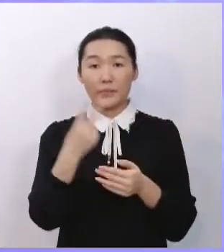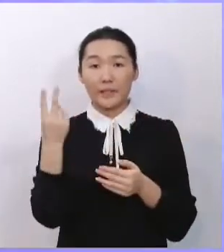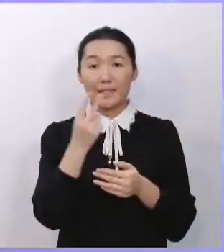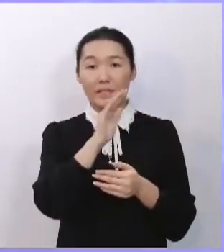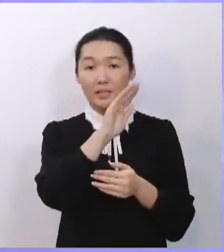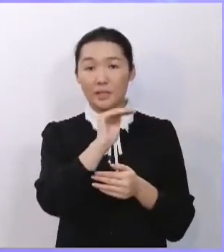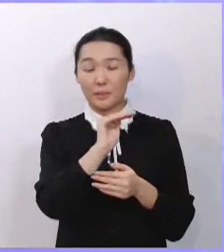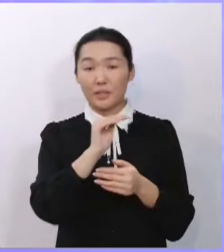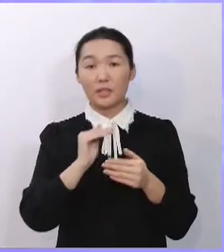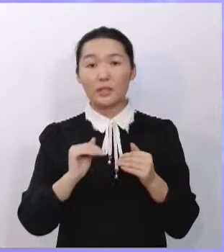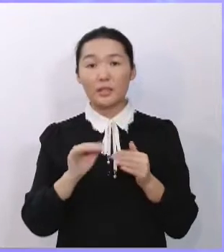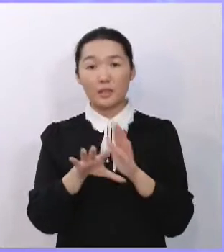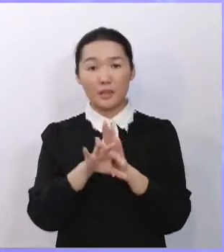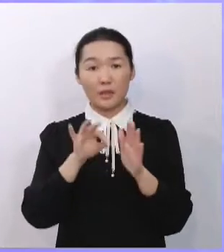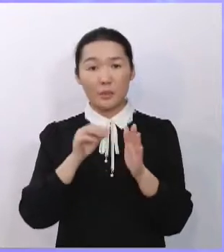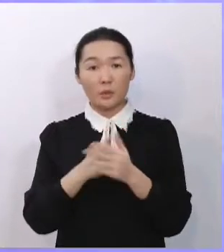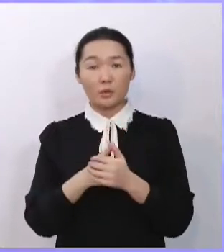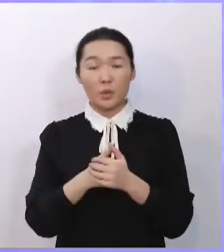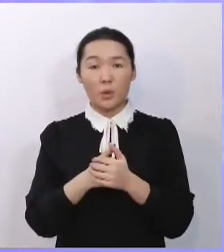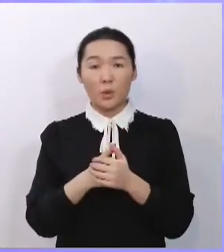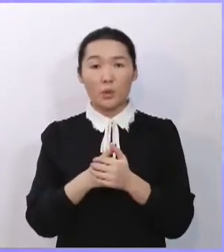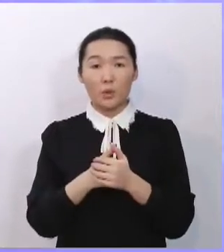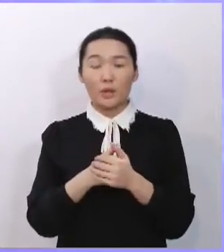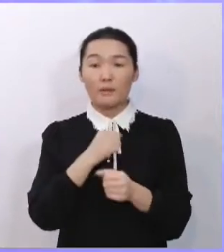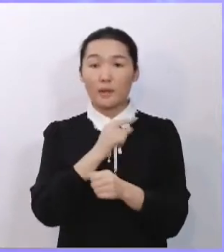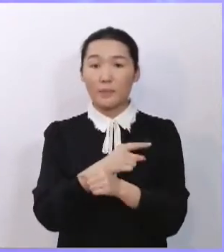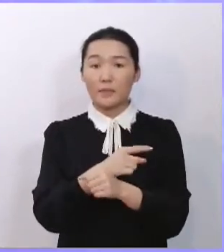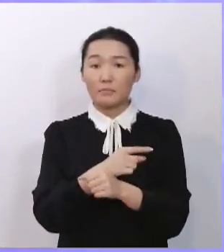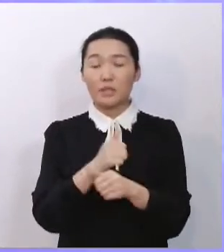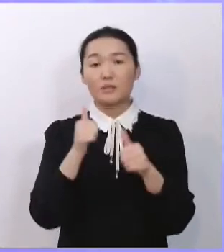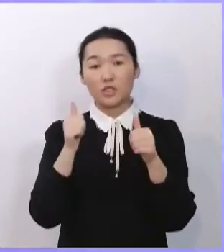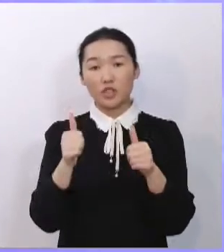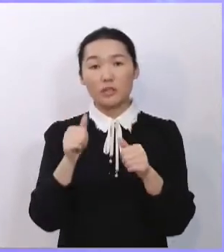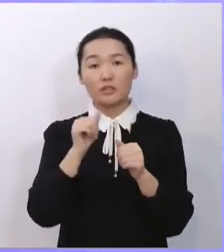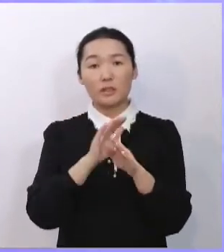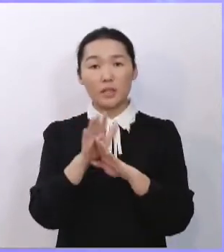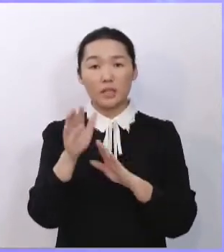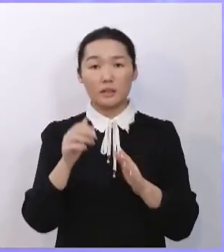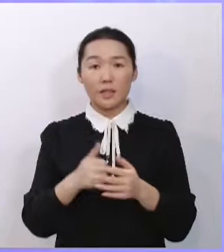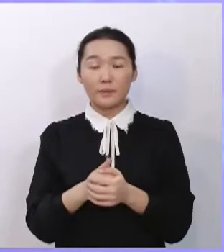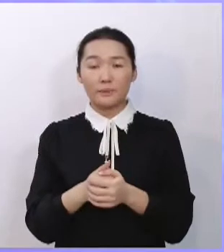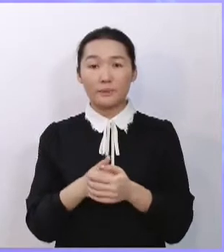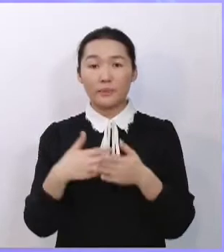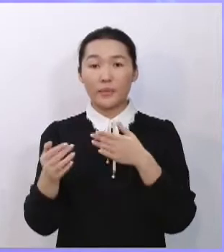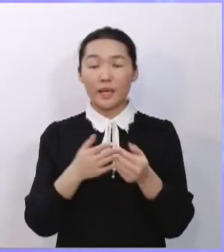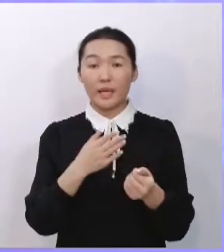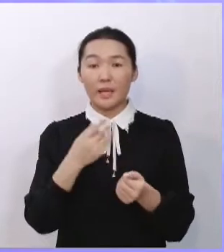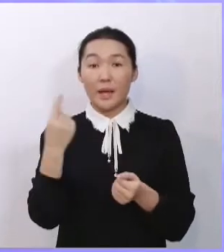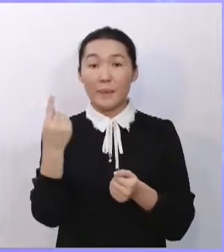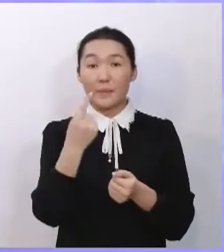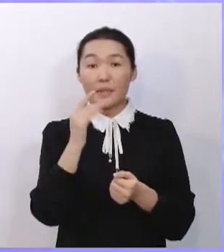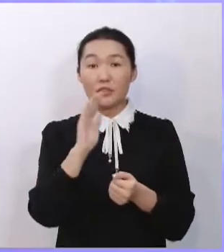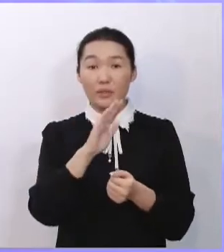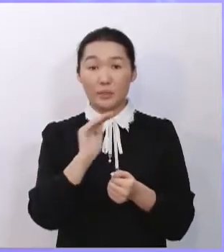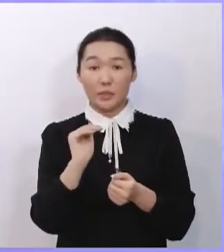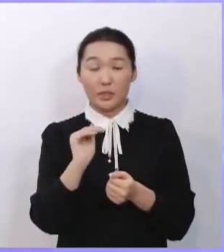Экинчи тепкичти тандаган болсоңор, тапшырманы жакшы аткардыңар. Эгерде биринчи тепкичте